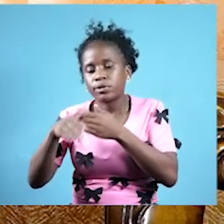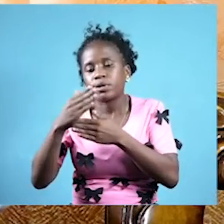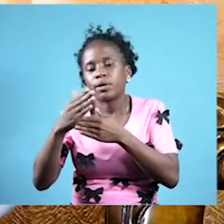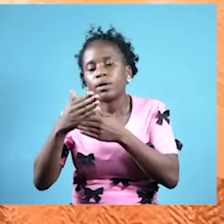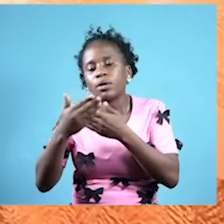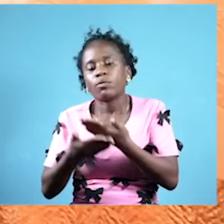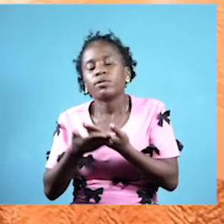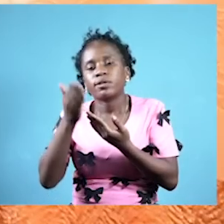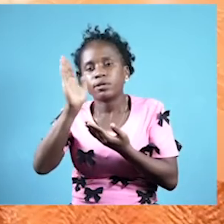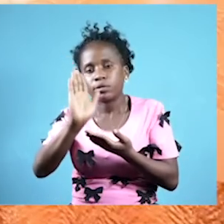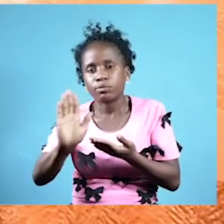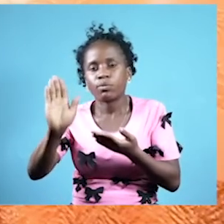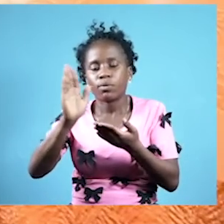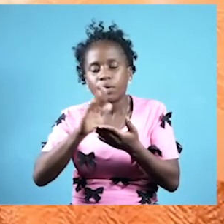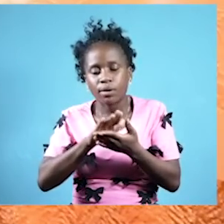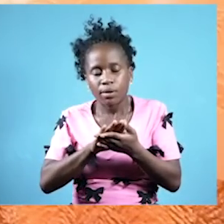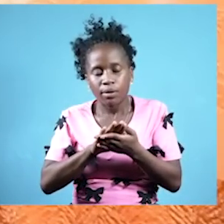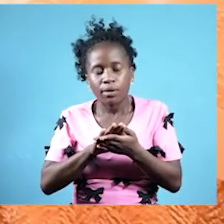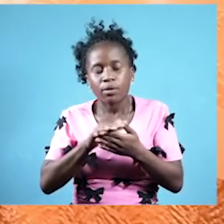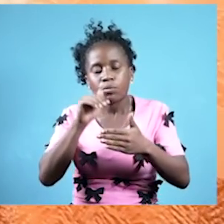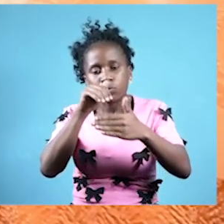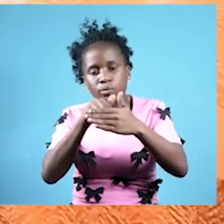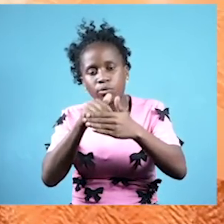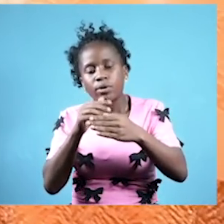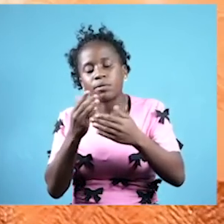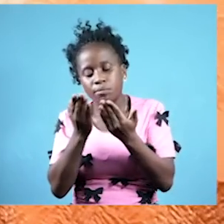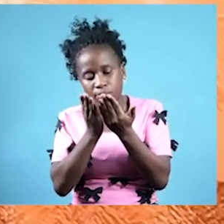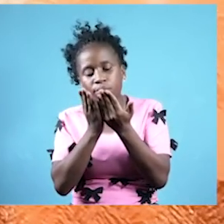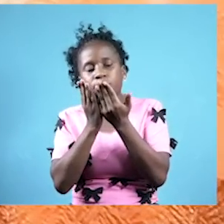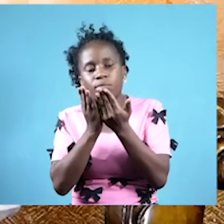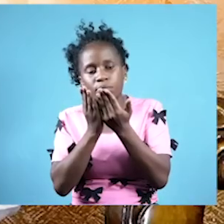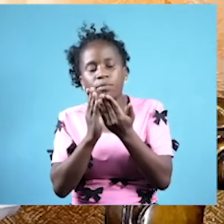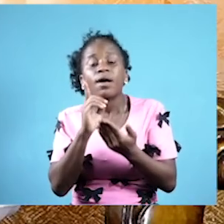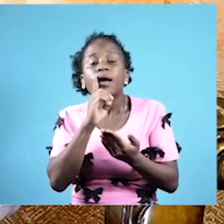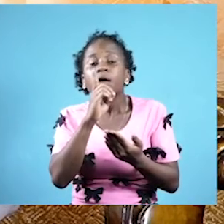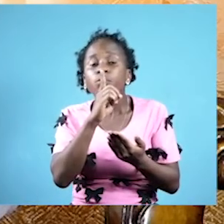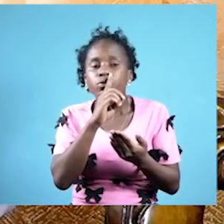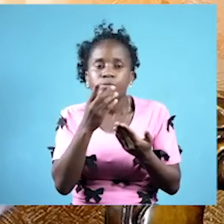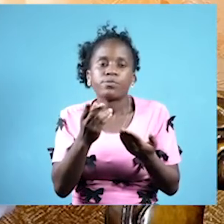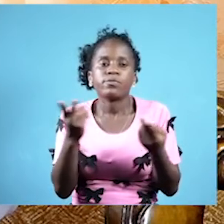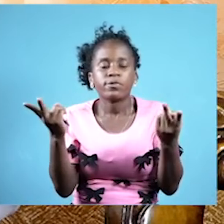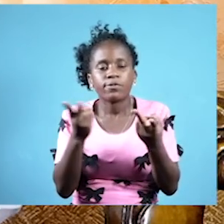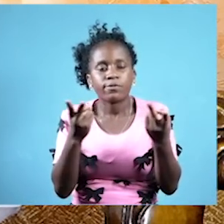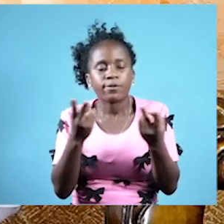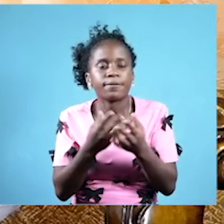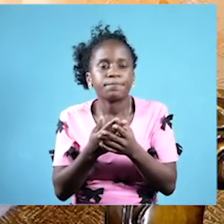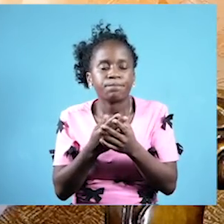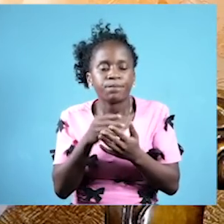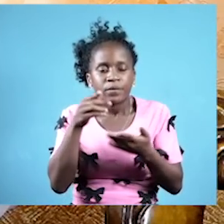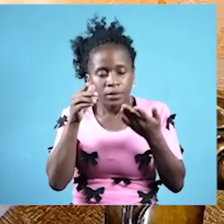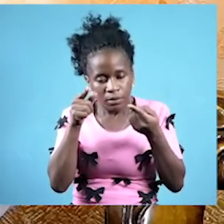tunampelekea na anasikiliza, na hata ukimpelekea ujumbe anasoma. Anasoma.